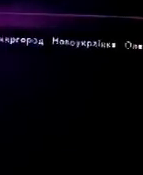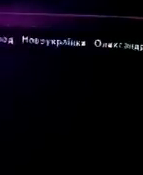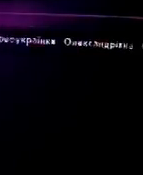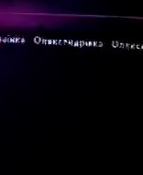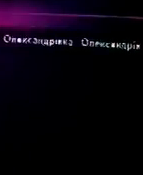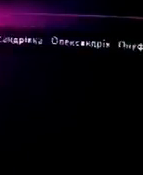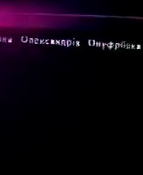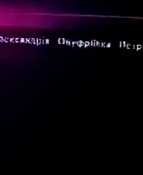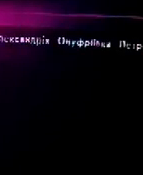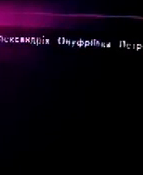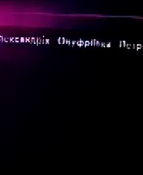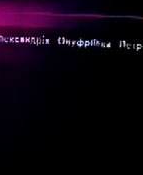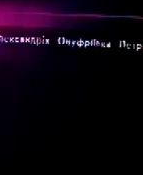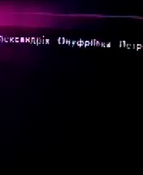Дякую за